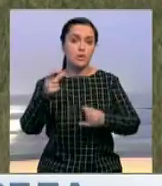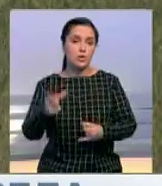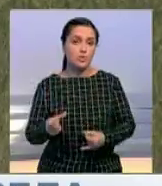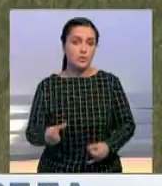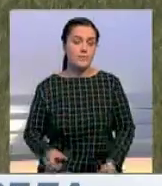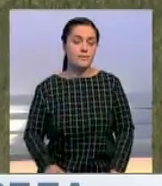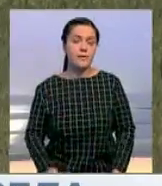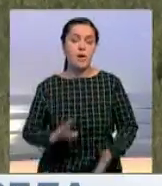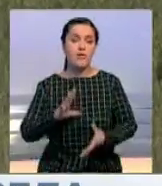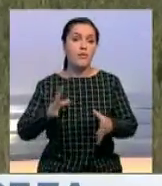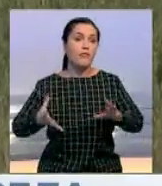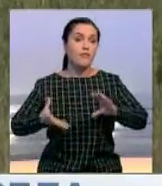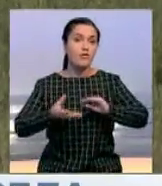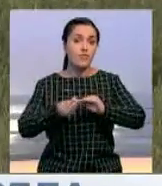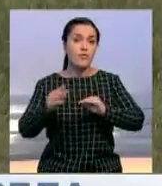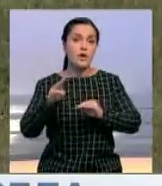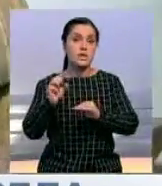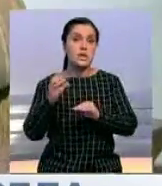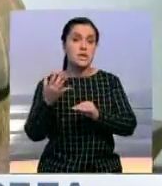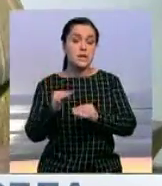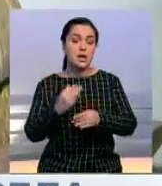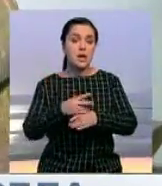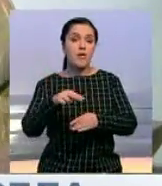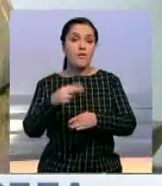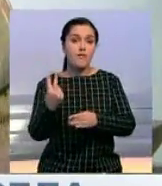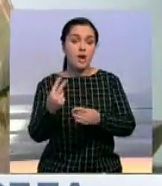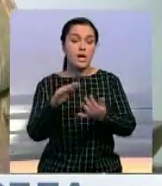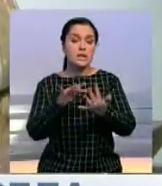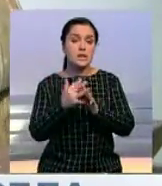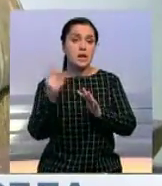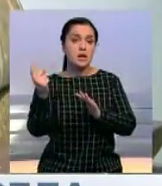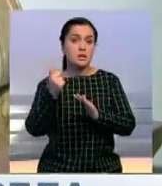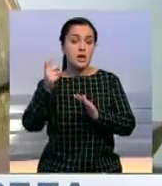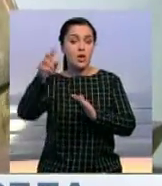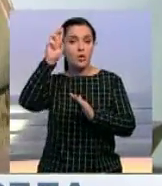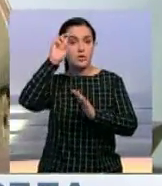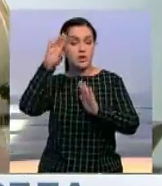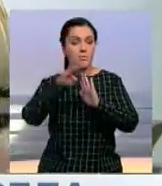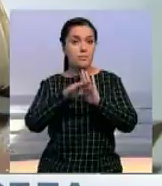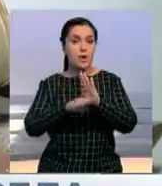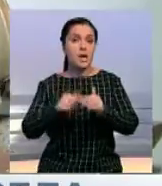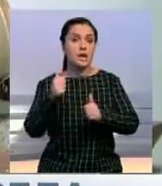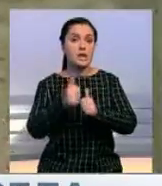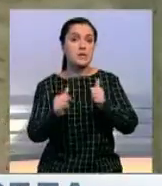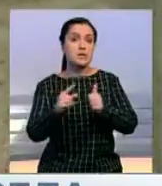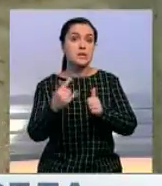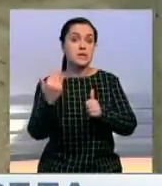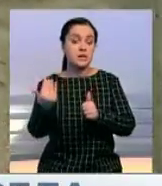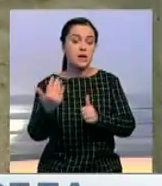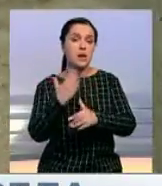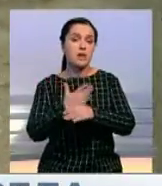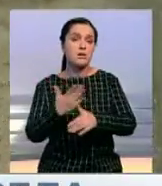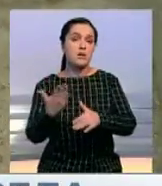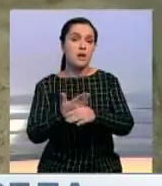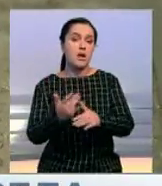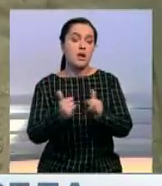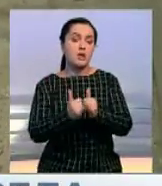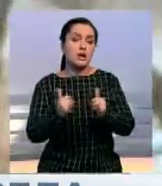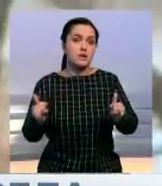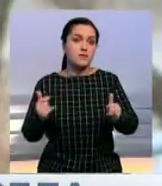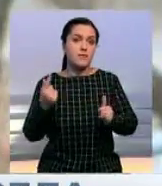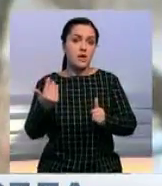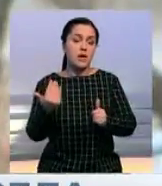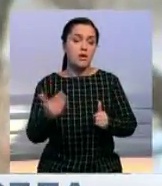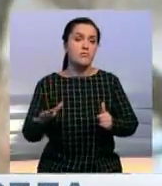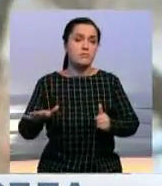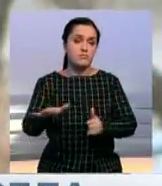Всего в Тастае сегодня действуют 22 крестьянских хозяйства. По программе «Туған жер» каждая из них вносит свой вклад в развитие округа.